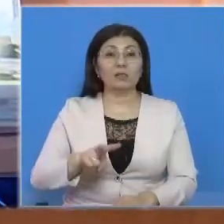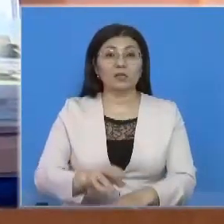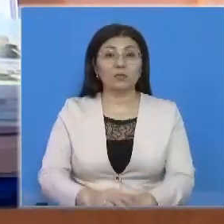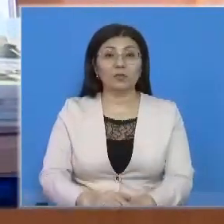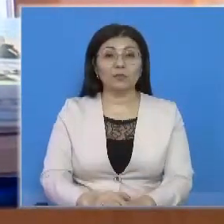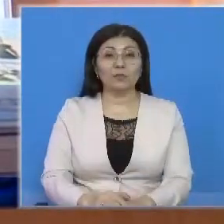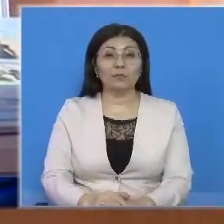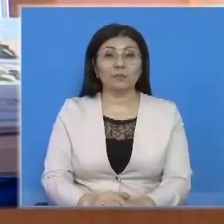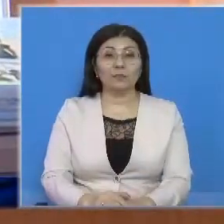жанрасуланов телеканал Актобе